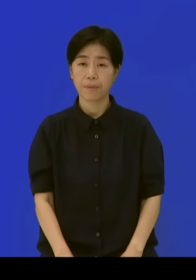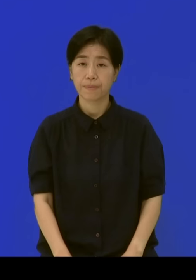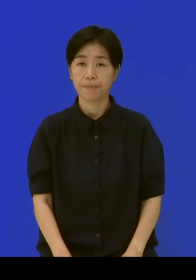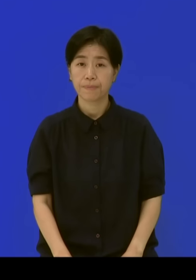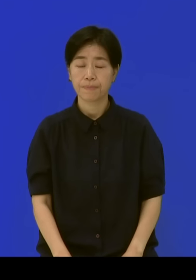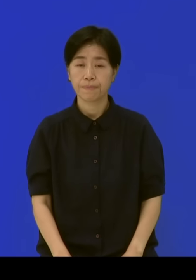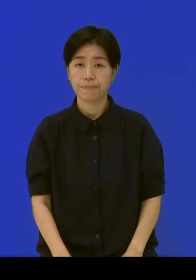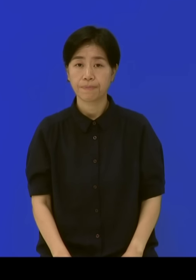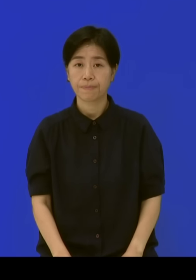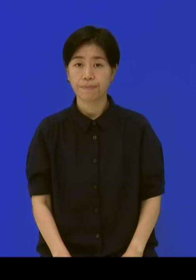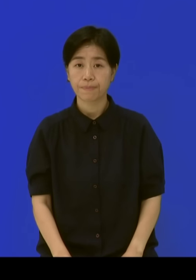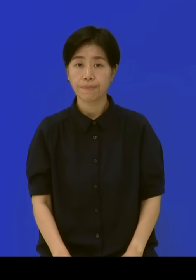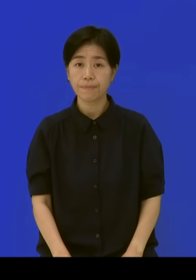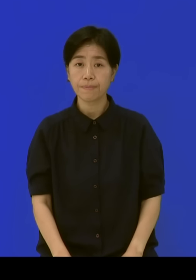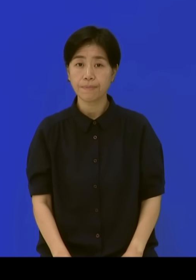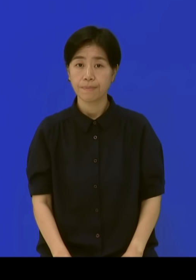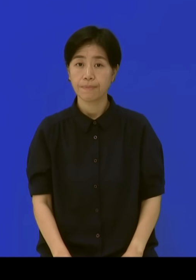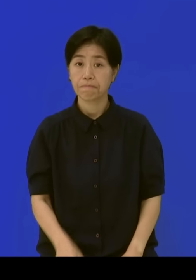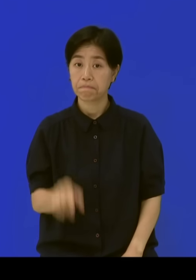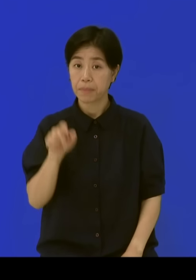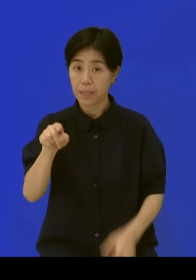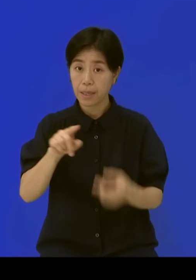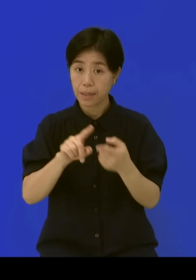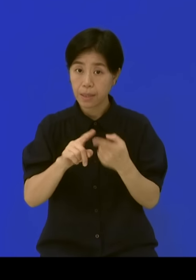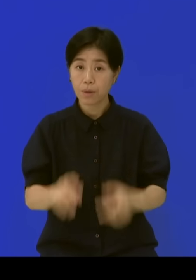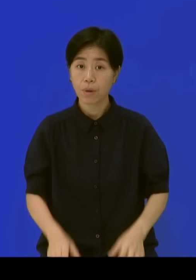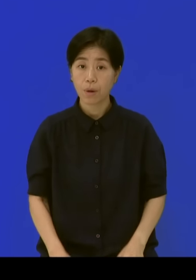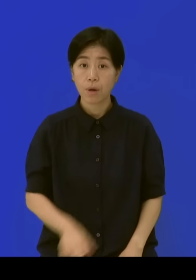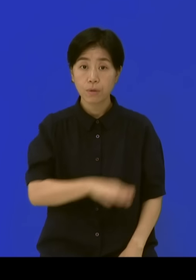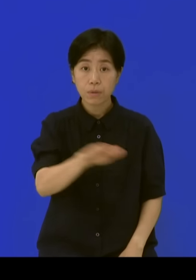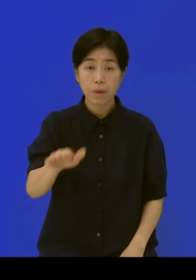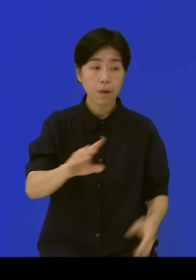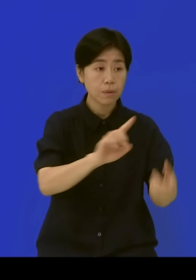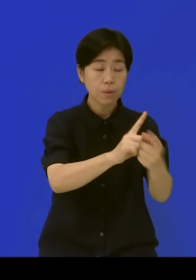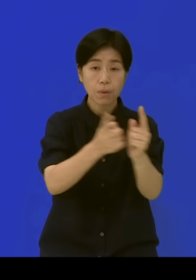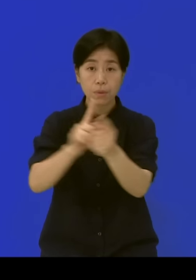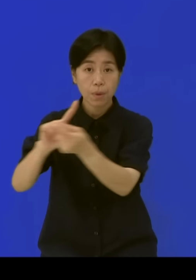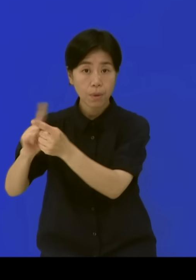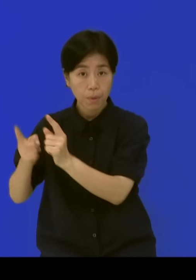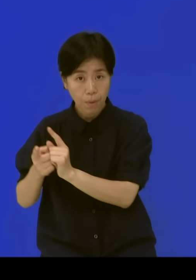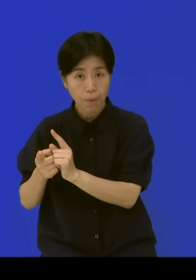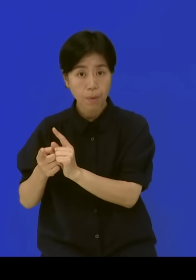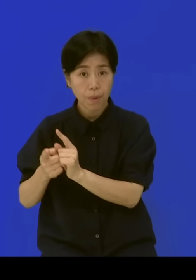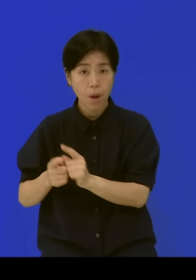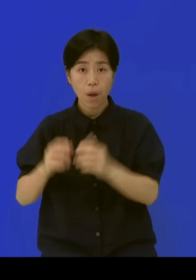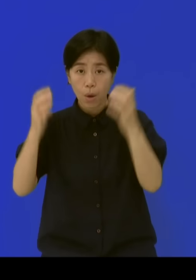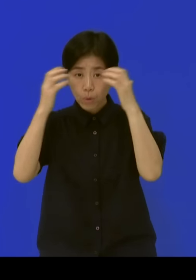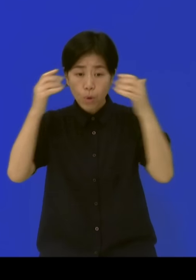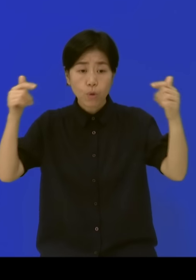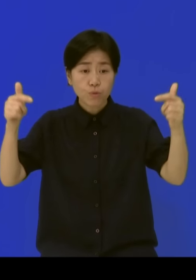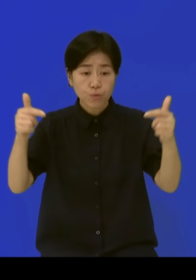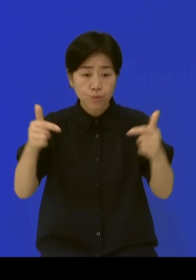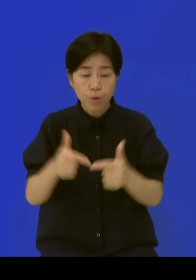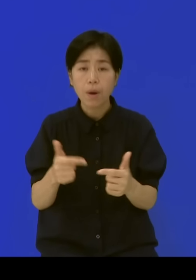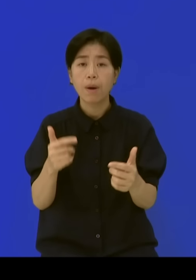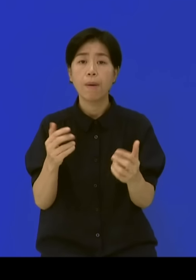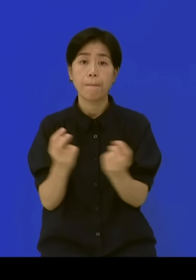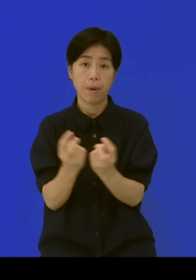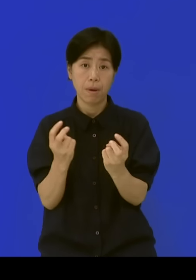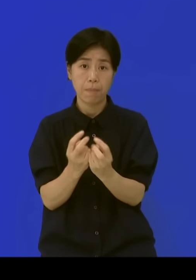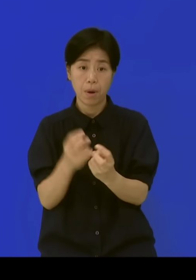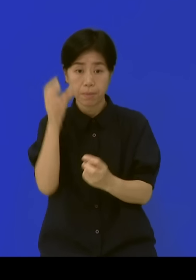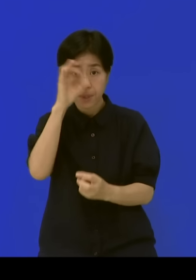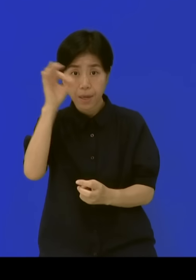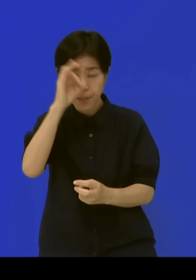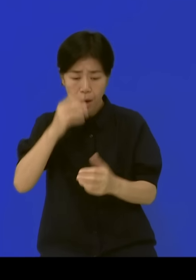있다고도 생각합니다. 네. 근데 이런 포인트가 우리 서로의 고통을 격감시키는 방향으로 갈 수 있어야 저는 이 사회가 조금 더